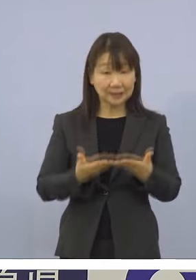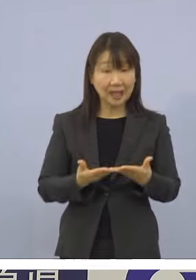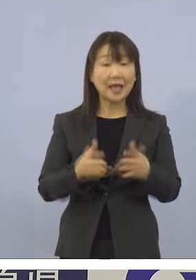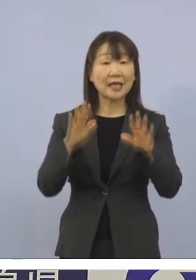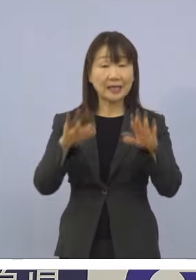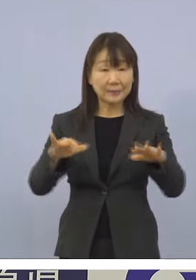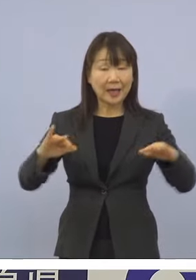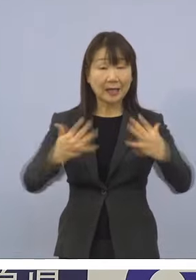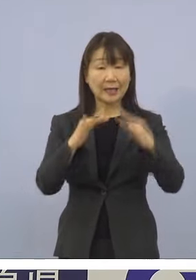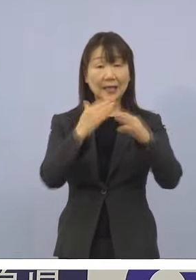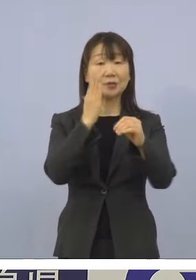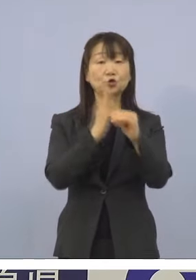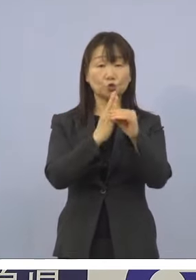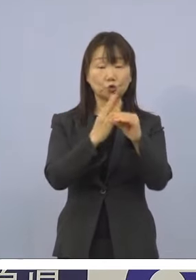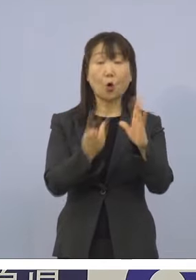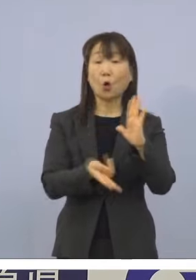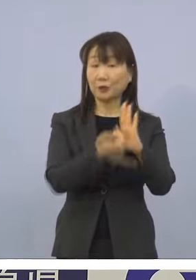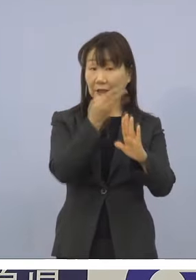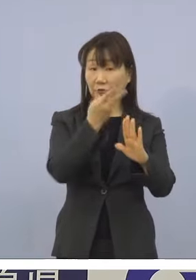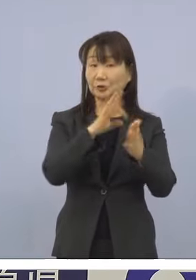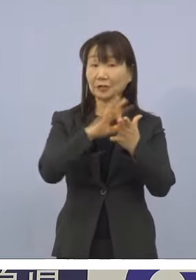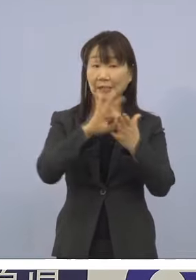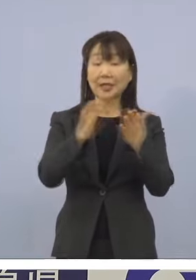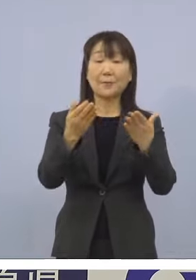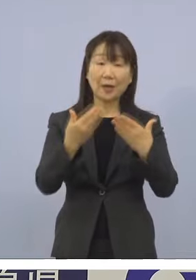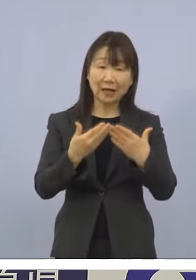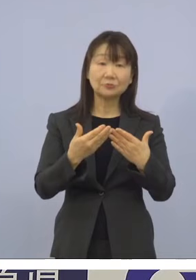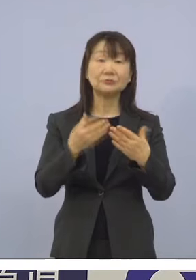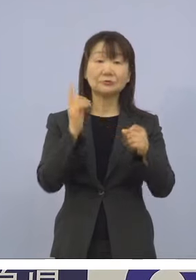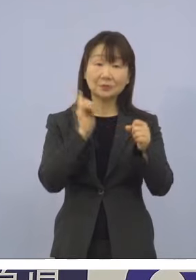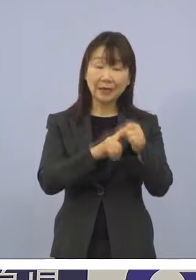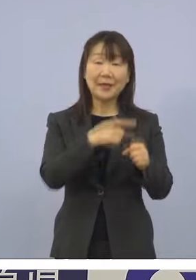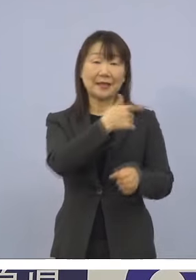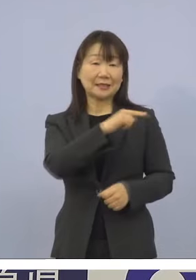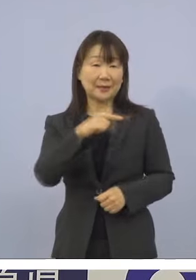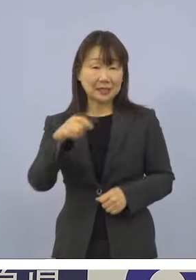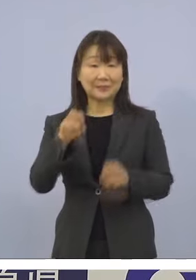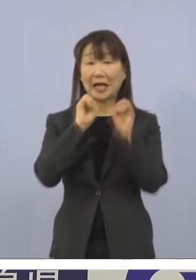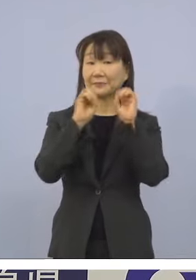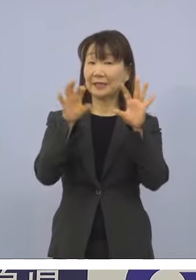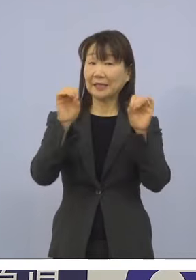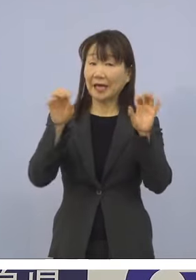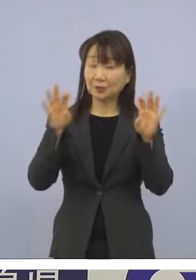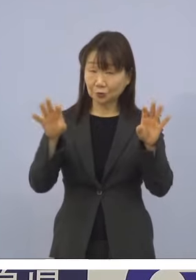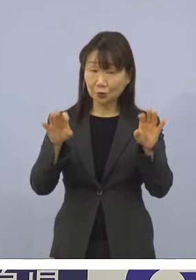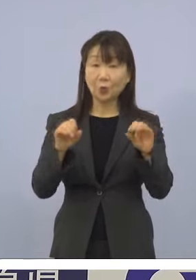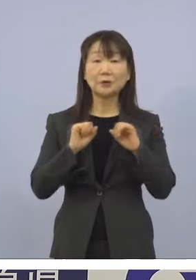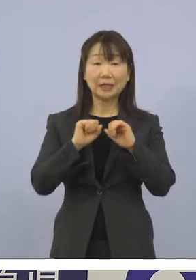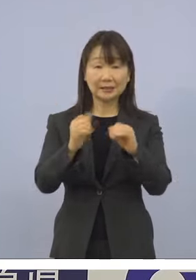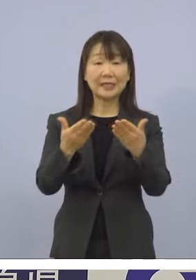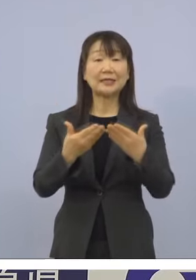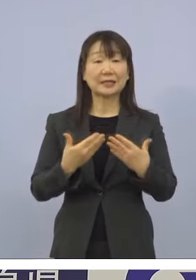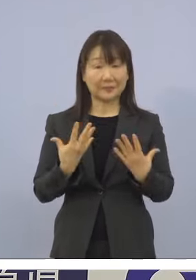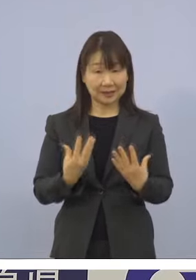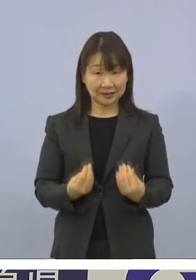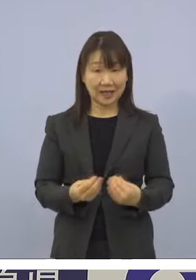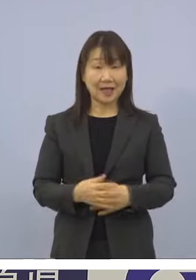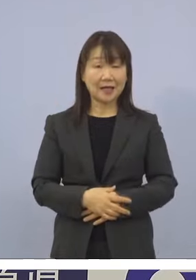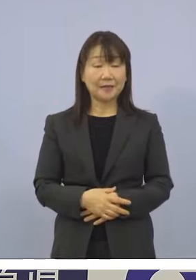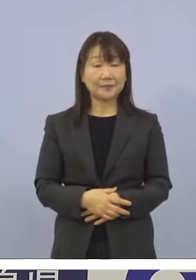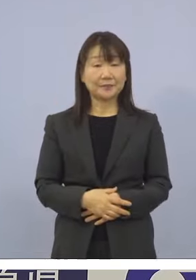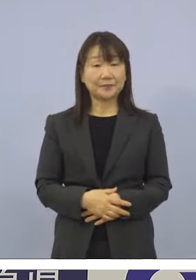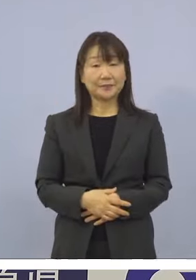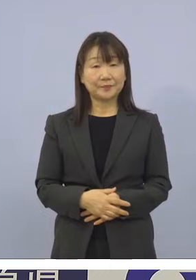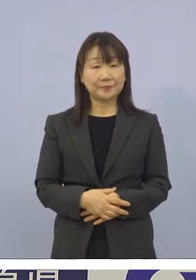テルに使っていただくべく、さまざまな PR もさせていただいたところでございますんで、